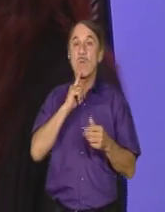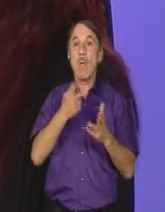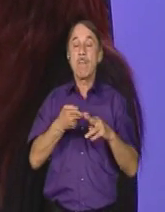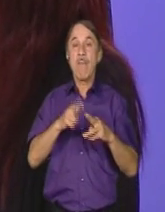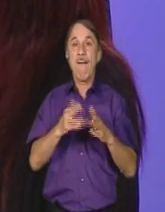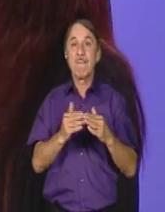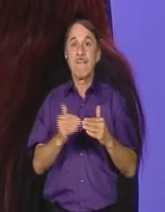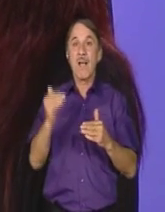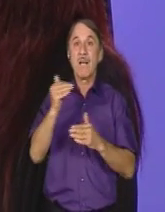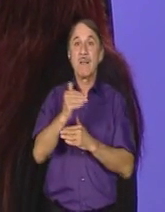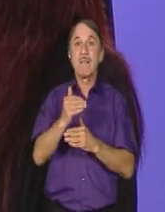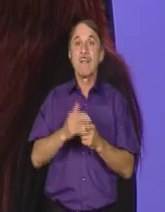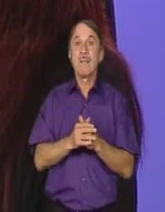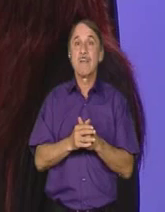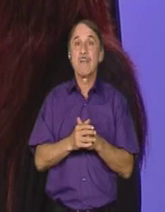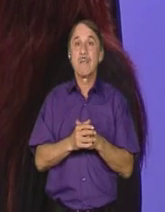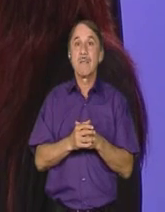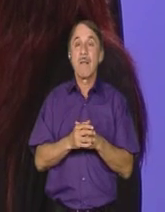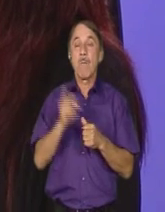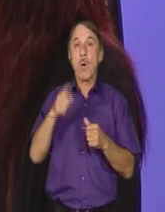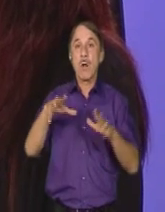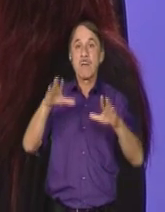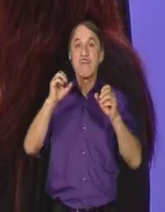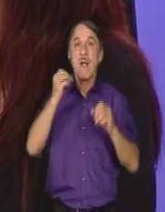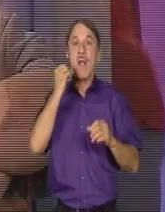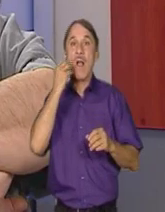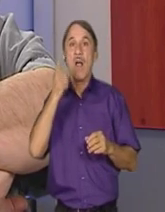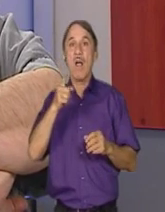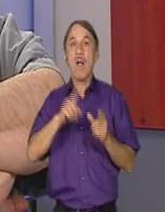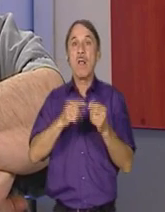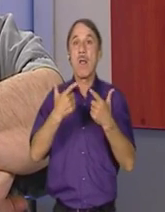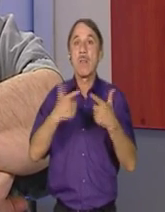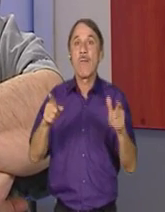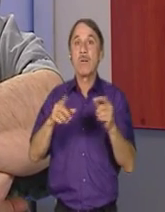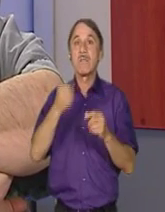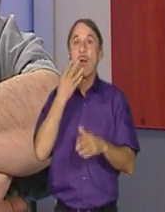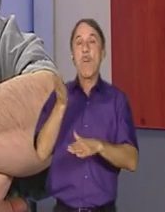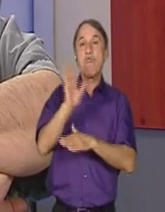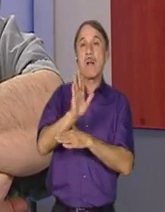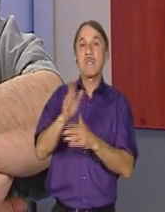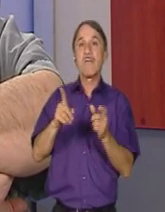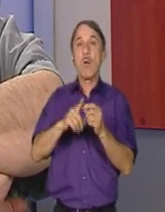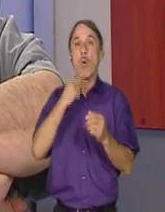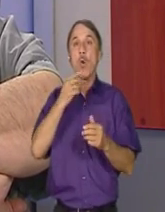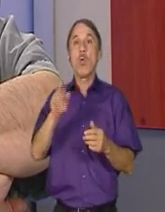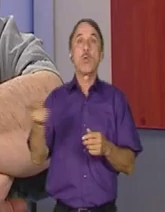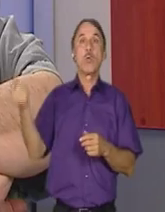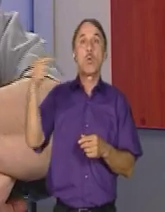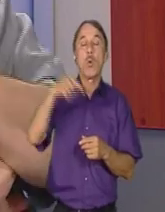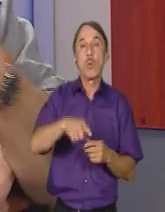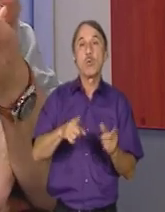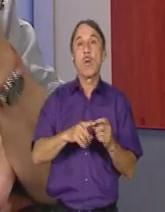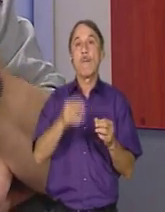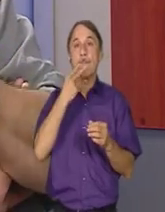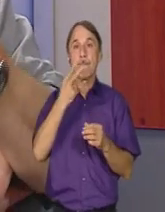koja je to malo viša cena. Ajde da vidimo koja je to malo viša cena, kad bezmalo na svaku predstavu ko dođe u